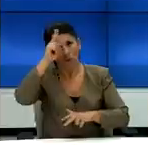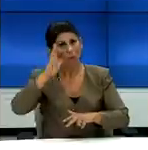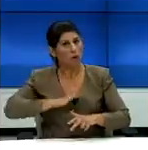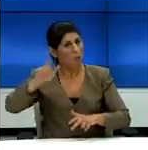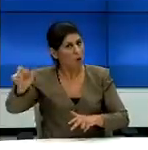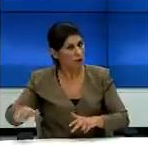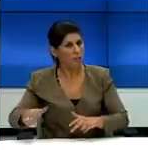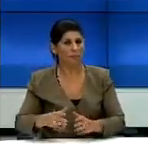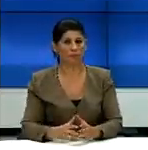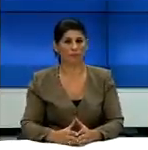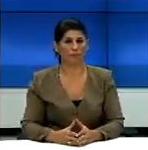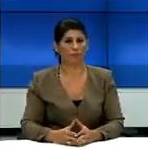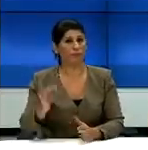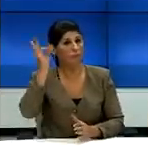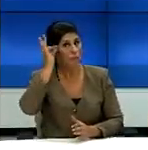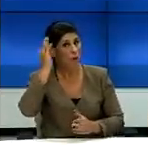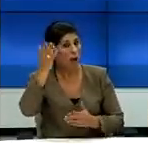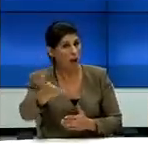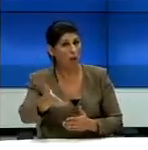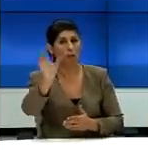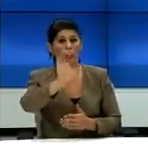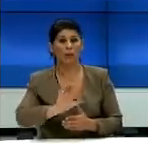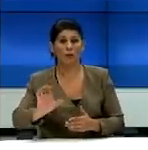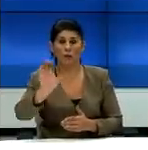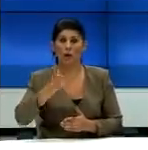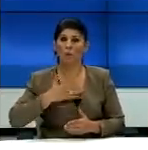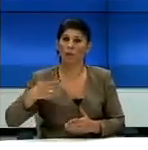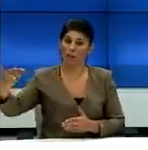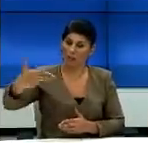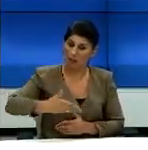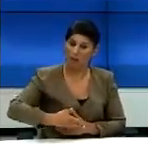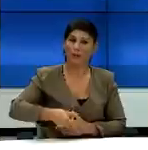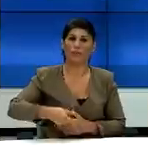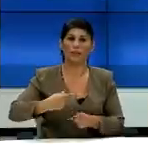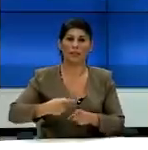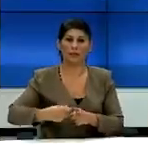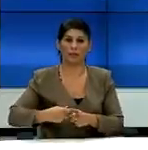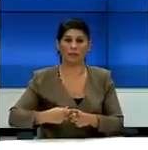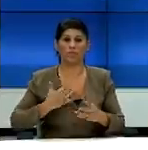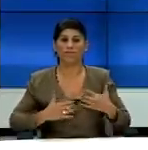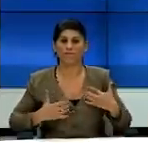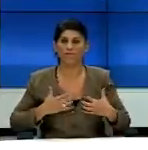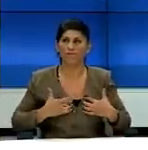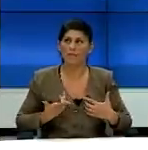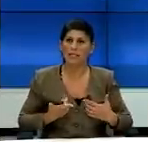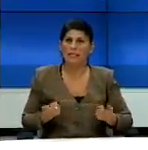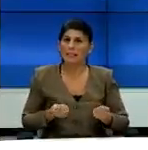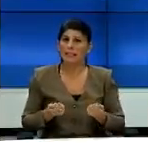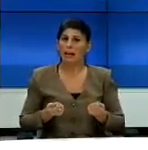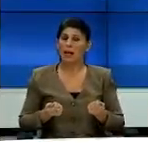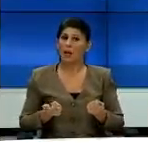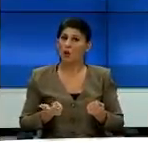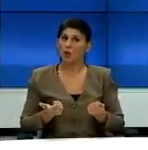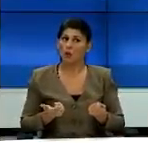πολίτη, στον Γάλλο, στον Ευρωπαίο που θέλει να επισκεφτεί τη χώρα και αγωνιούσε ταυτόχρονα και για